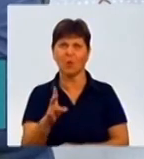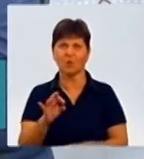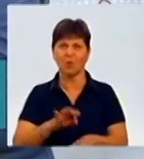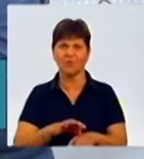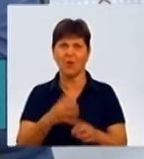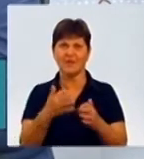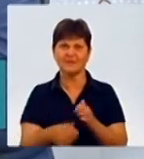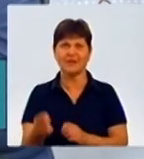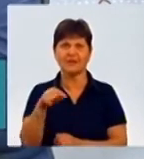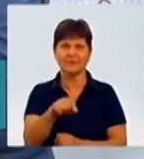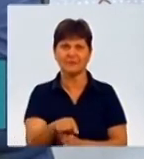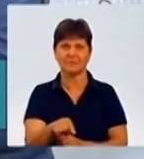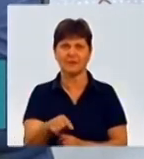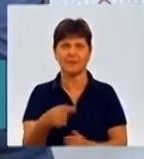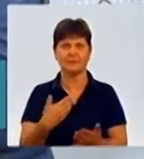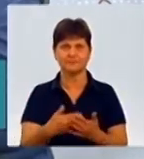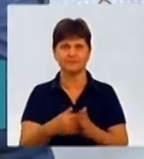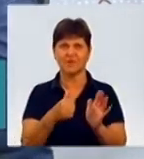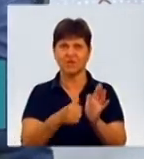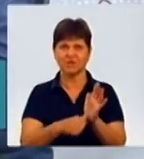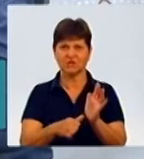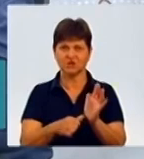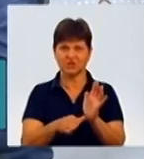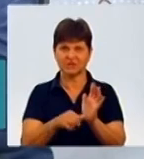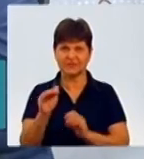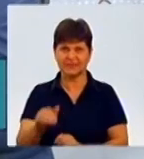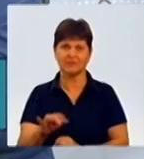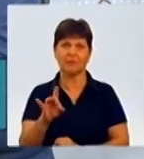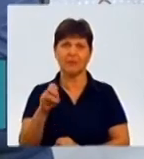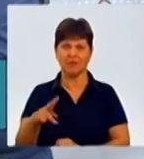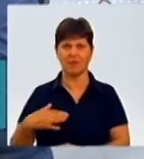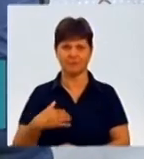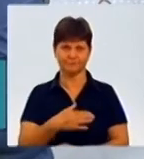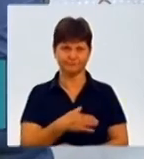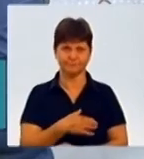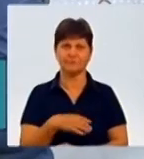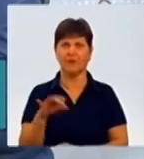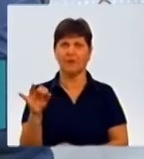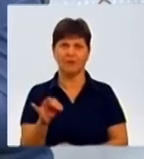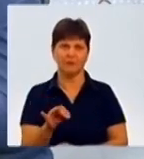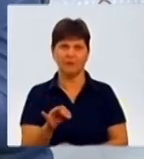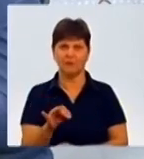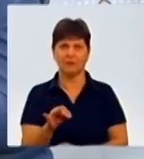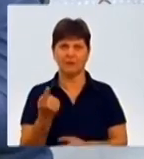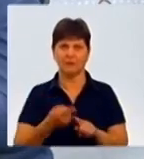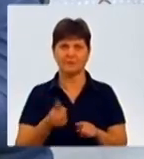них близько 6 тисяч хворих – це хворі на рак молочної залози. От. Це